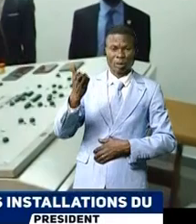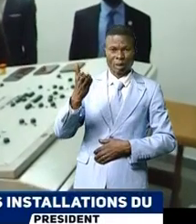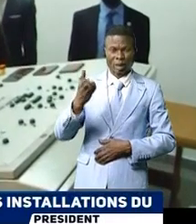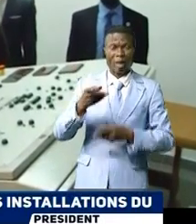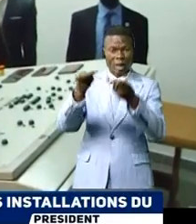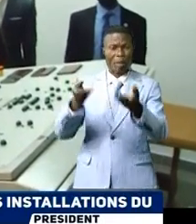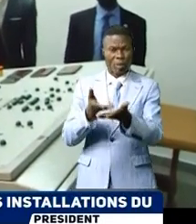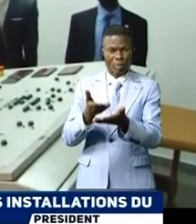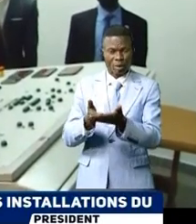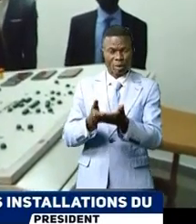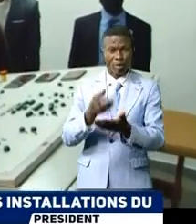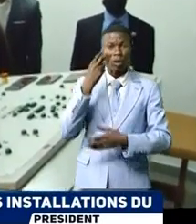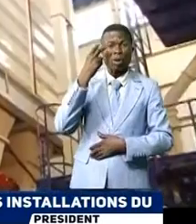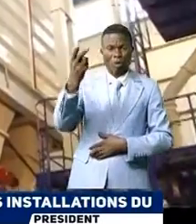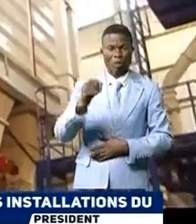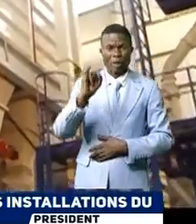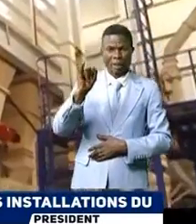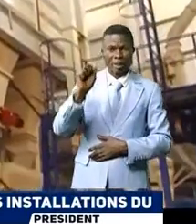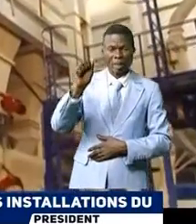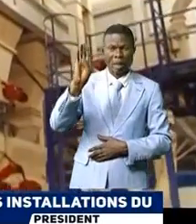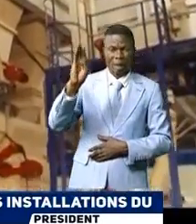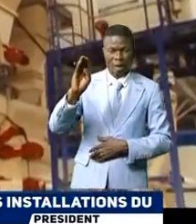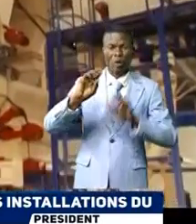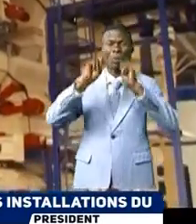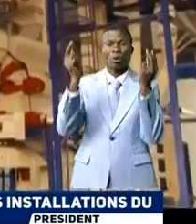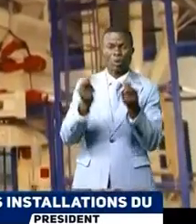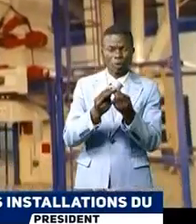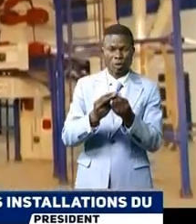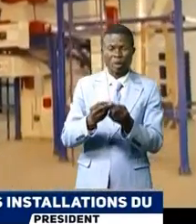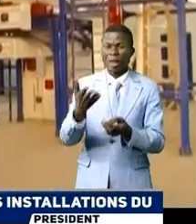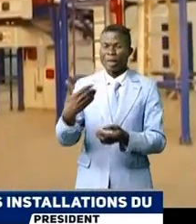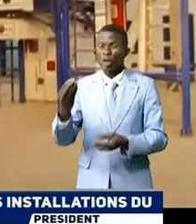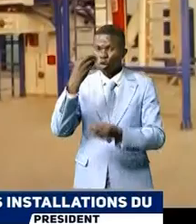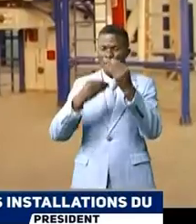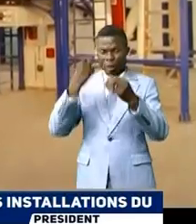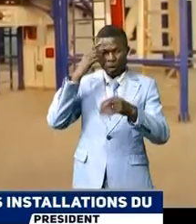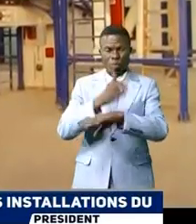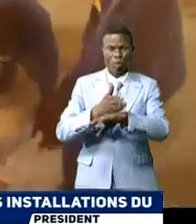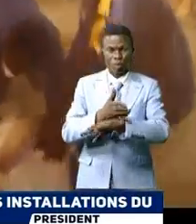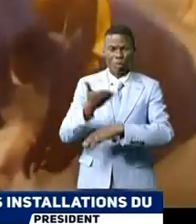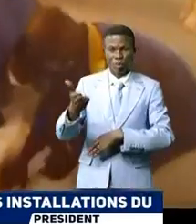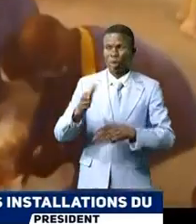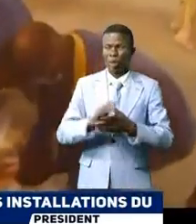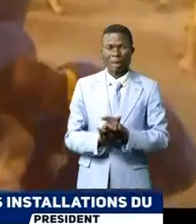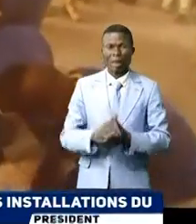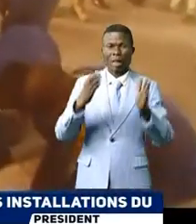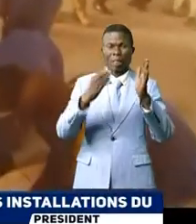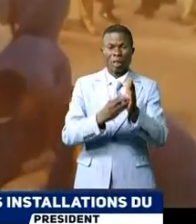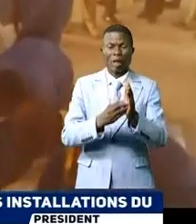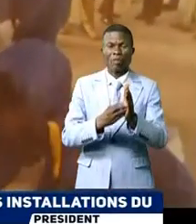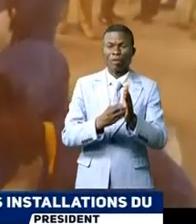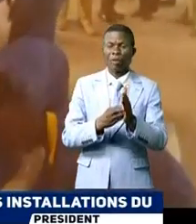autre rive que se trouve l'UAB, l'usine d'aliments pour bétail. Des gigantesques silos, 9 au